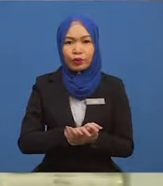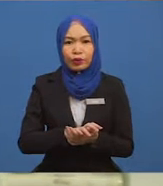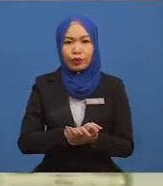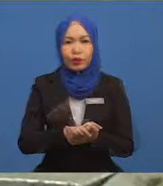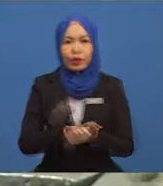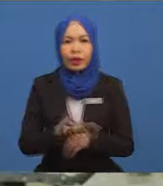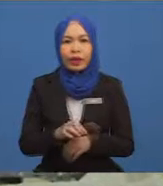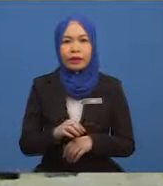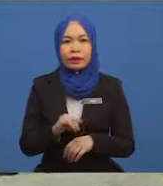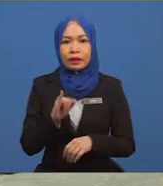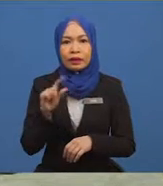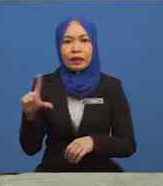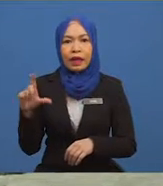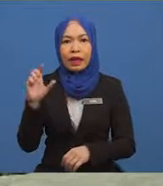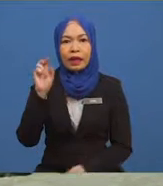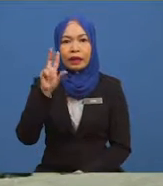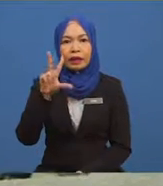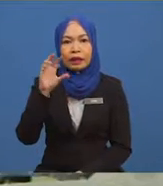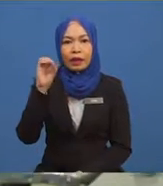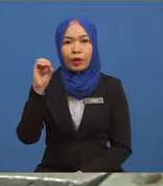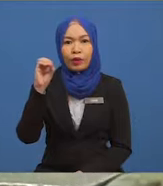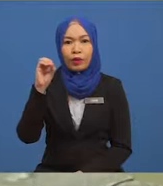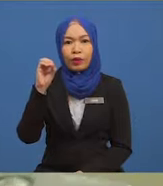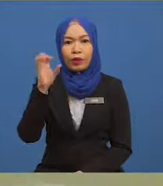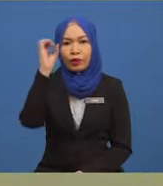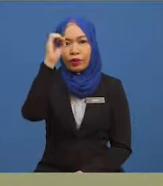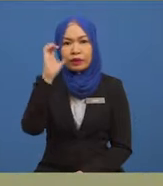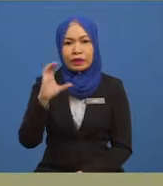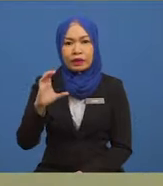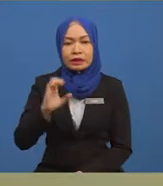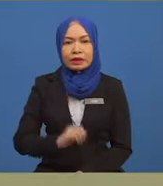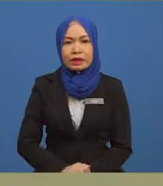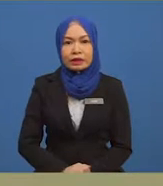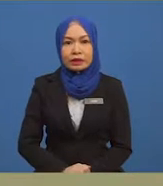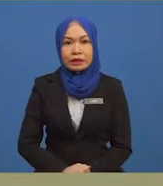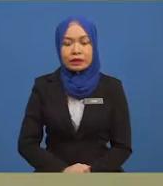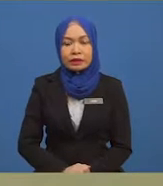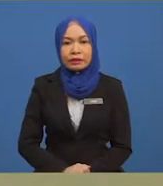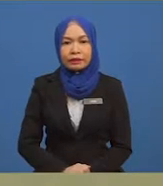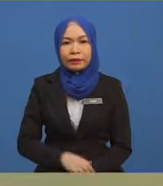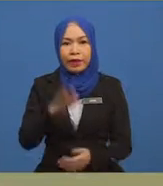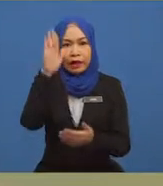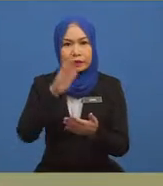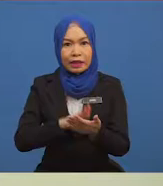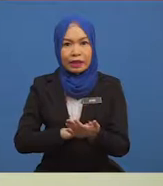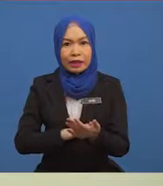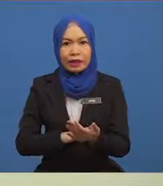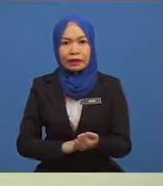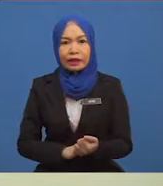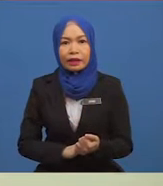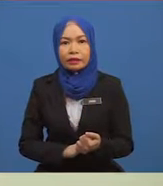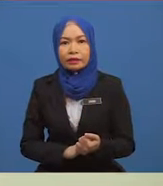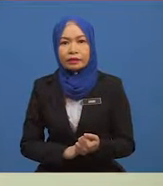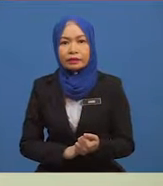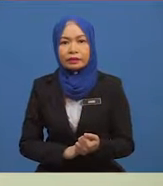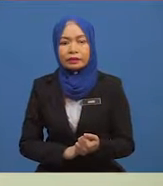termometer. Suhu awal yang direkodkan adalah 32 darjah Celsius.